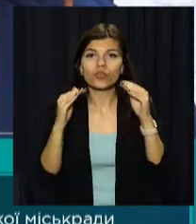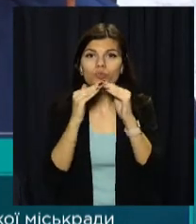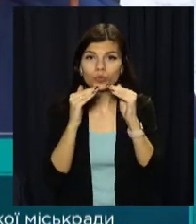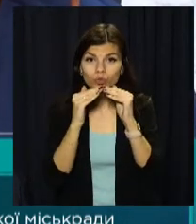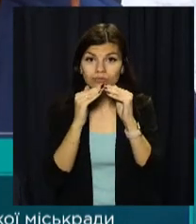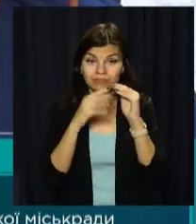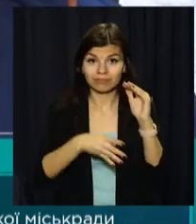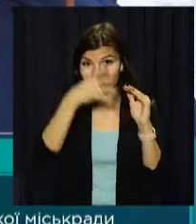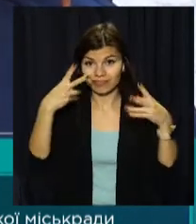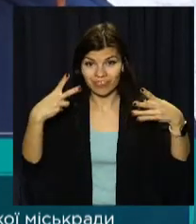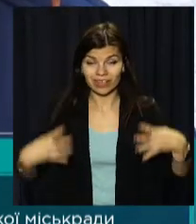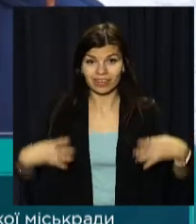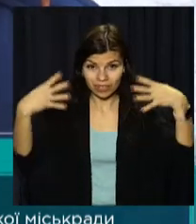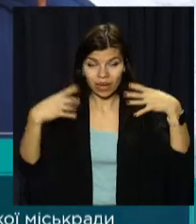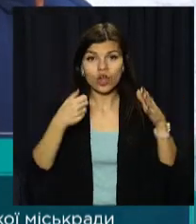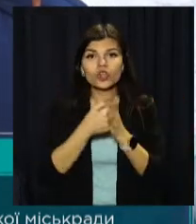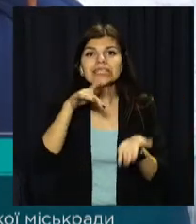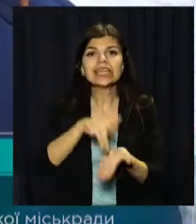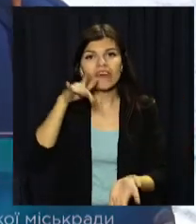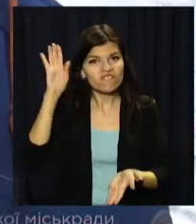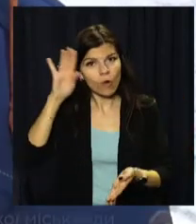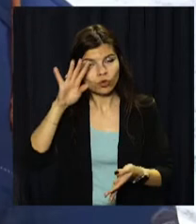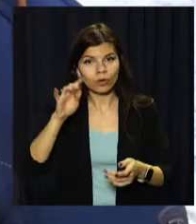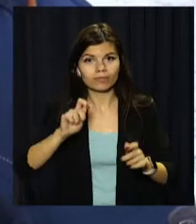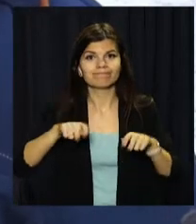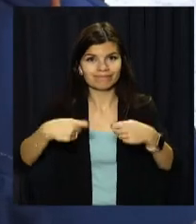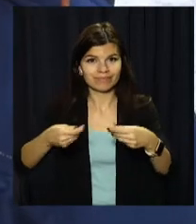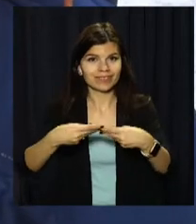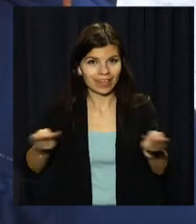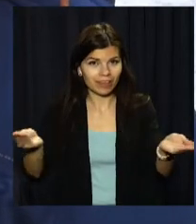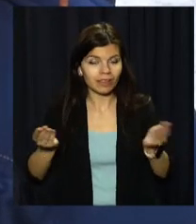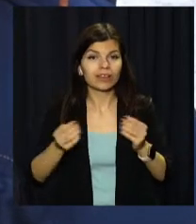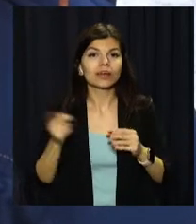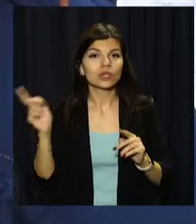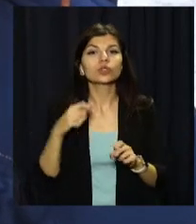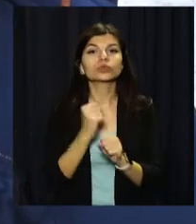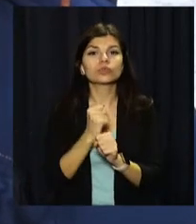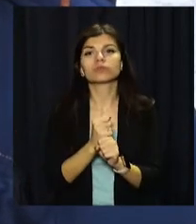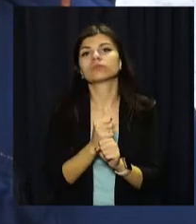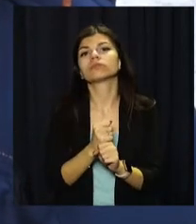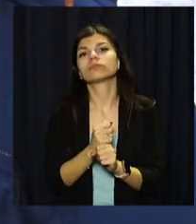до центрального водопостачання міста. Та також зроблено,